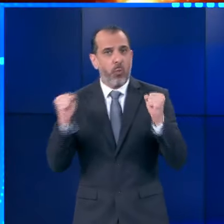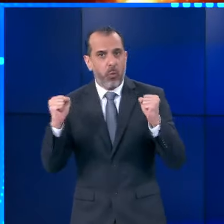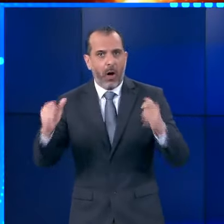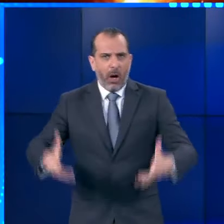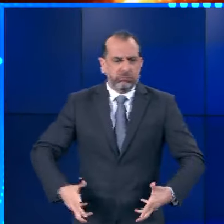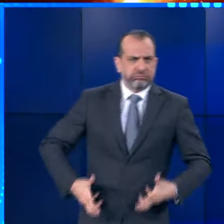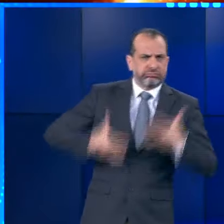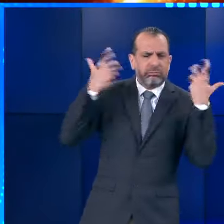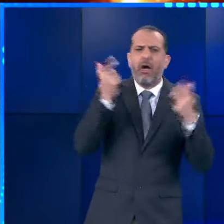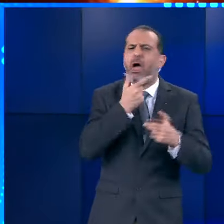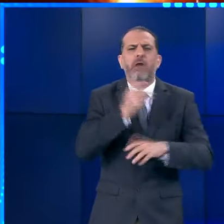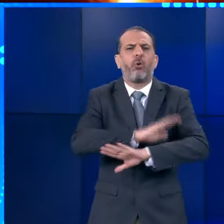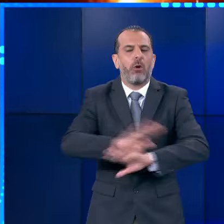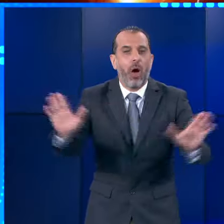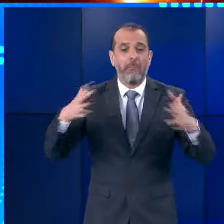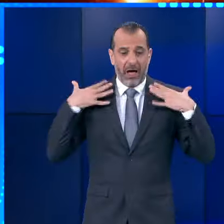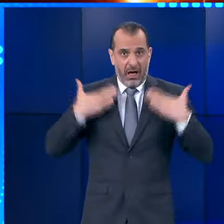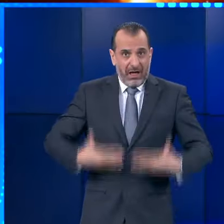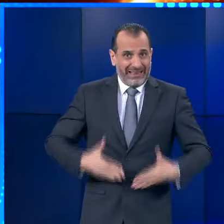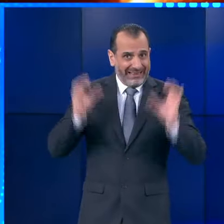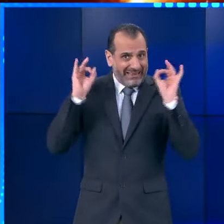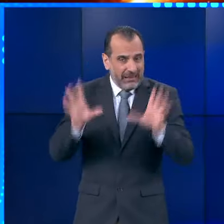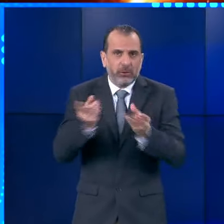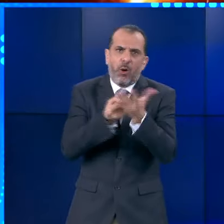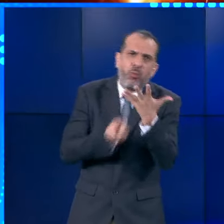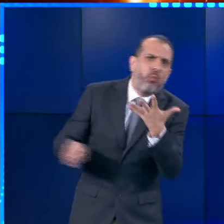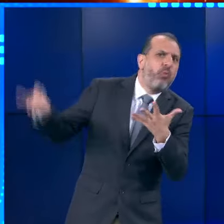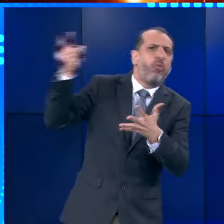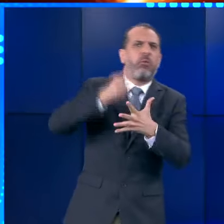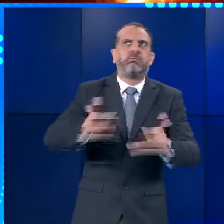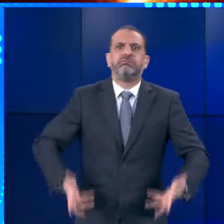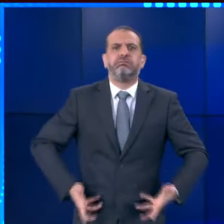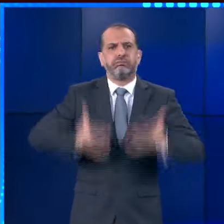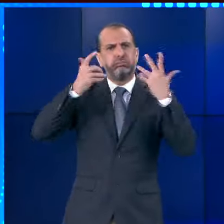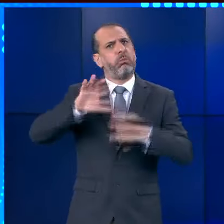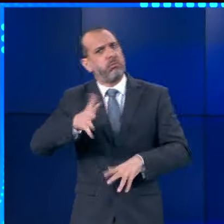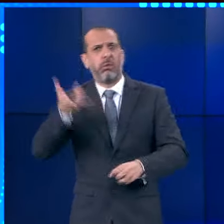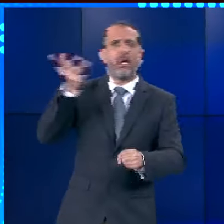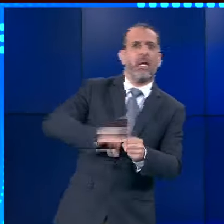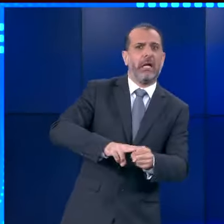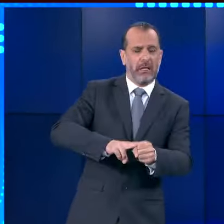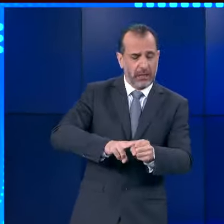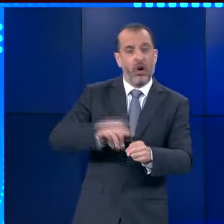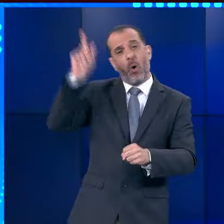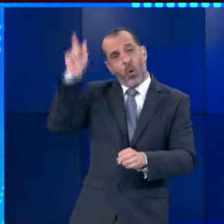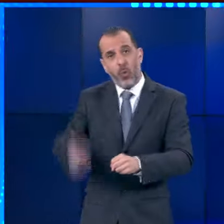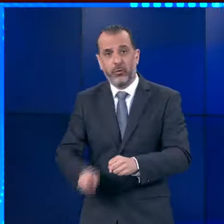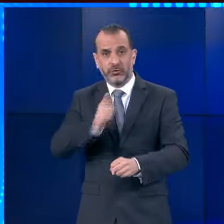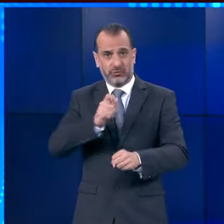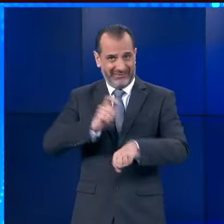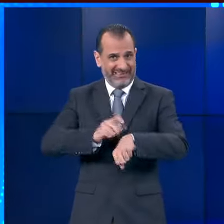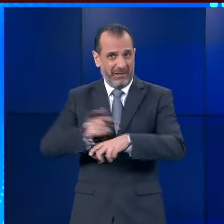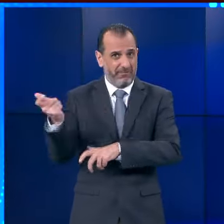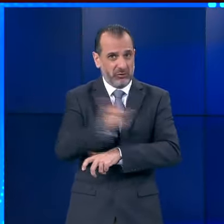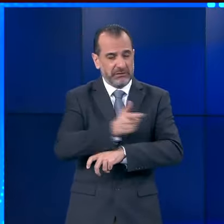άνθρωπος δεν φόραγε τη συγκεκριμένη στολή, ίσως να είχε πολύ μεγαλύτερη ζημιά, ίσως και να μην ζούσε. Μάλιστα, την ώρα που μου μιλήσε, δάκρυσε, καθώς